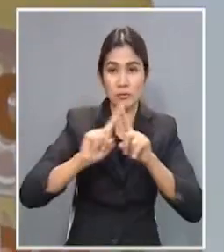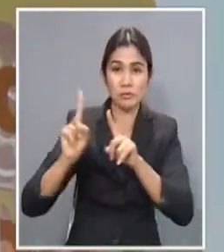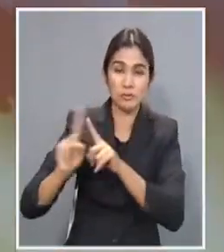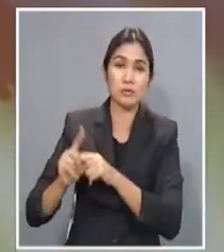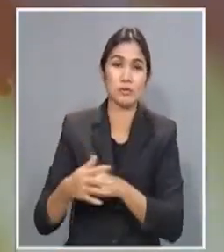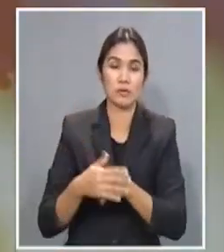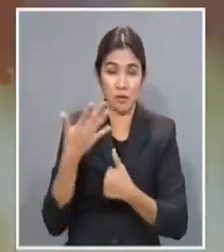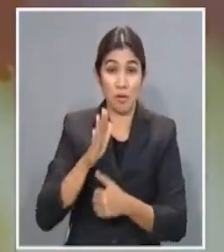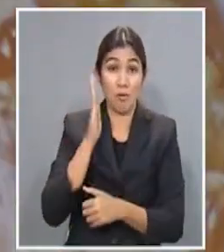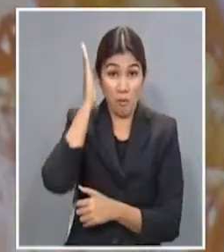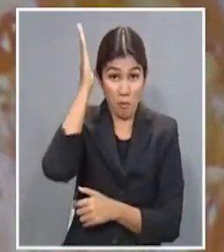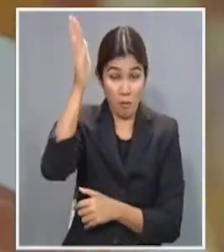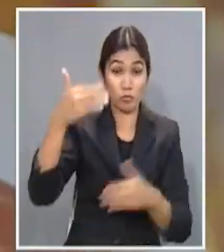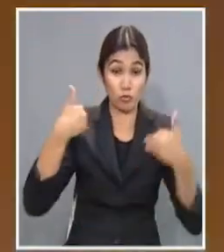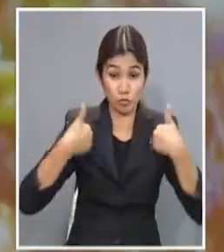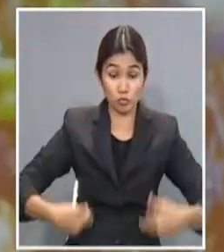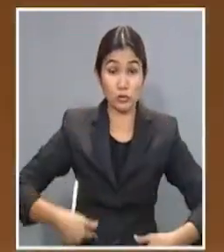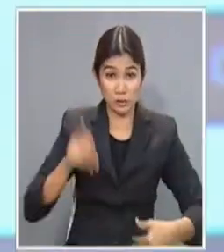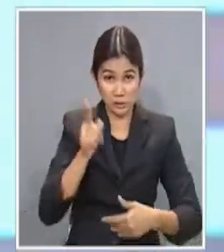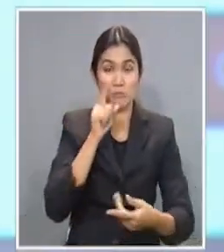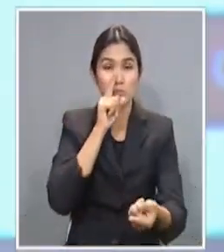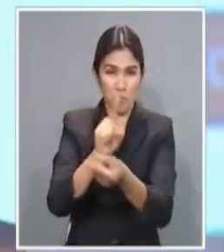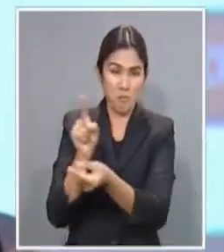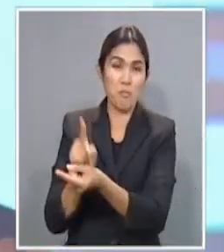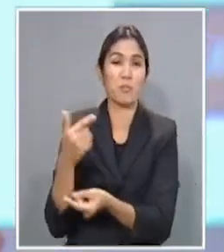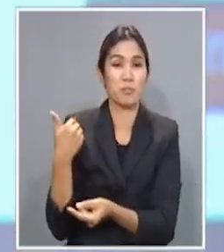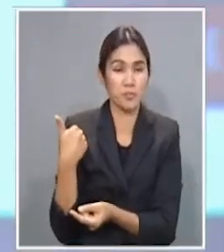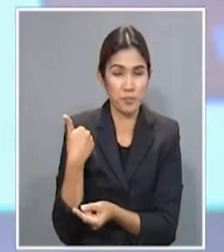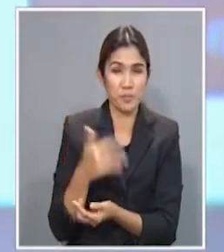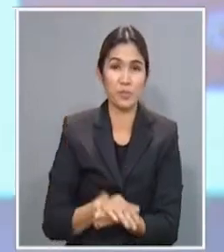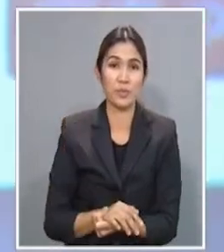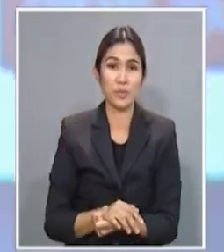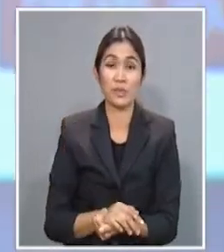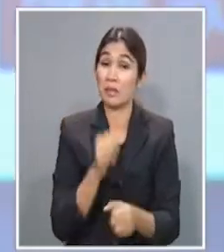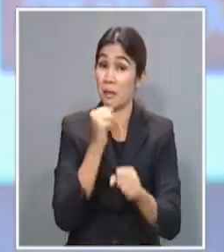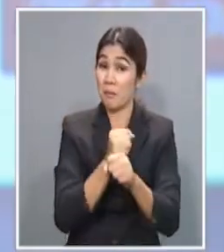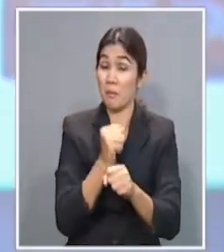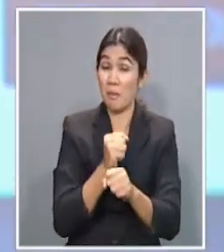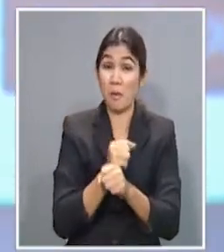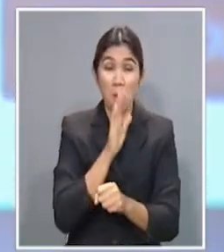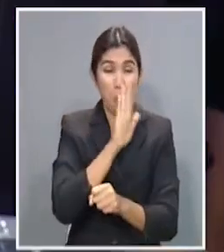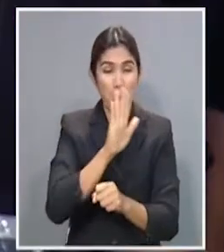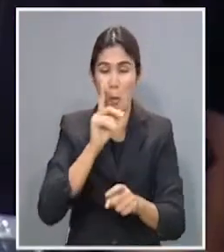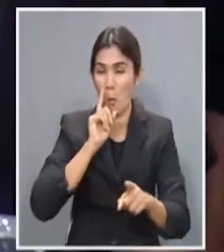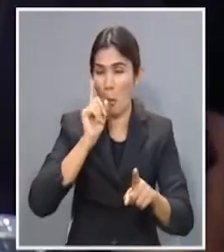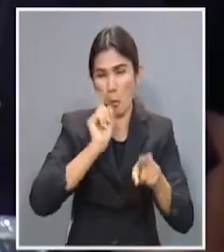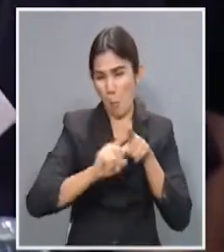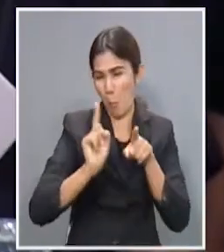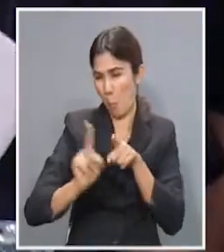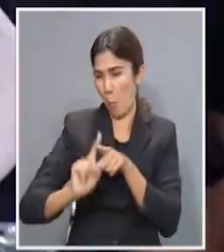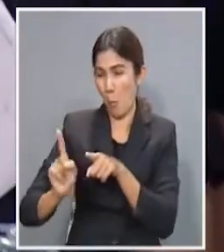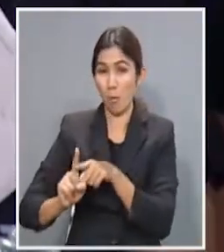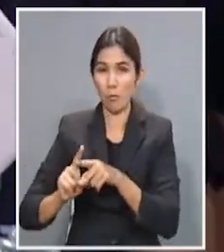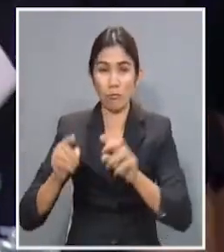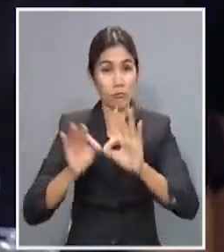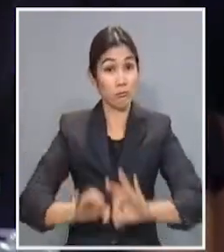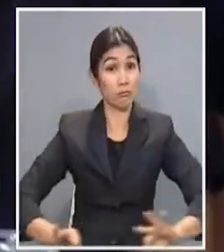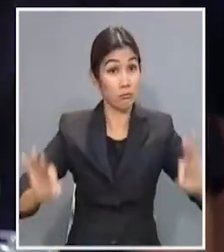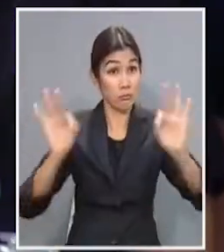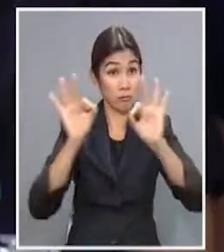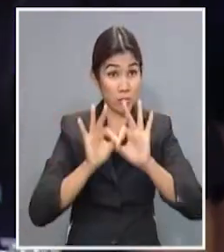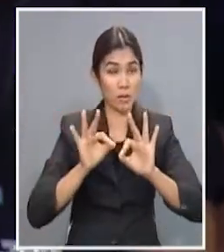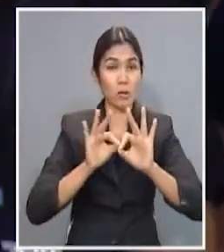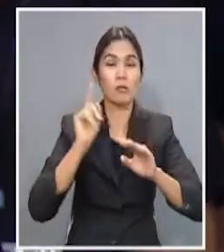ที่จะเกิดขึ้นจริงในชีวิตการทำงานค่ะซึ่งจากผลงานของน้องๆในปีนี้มีความหลากหลายค่ะแต่สิ่งสำคัญที่น้